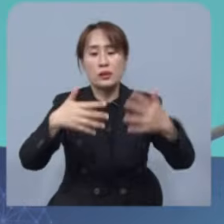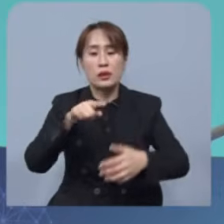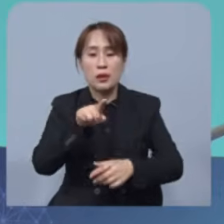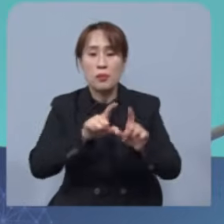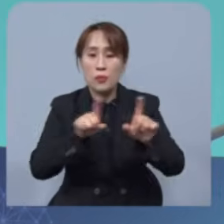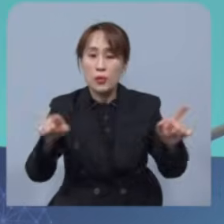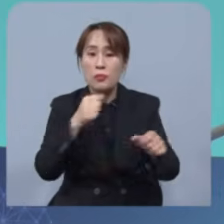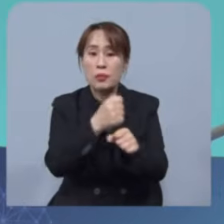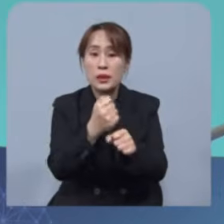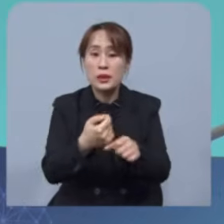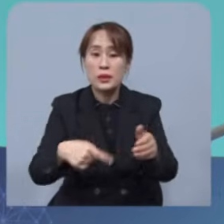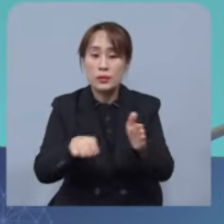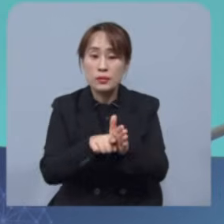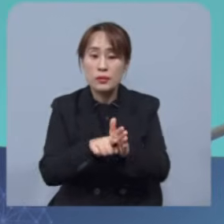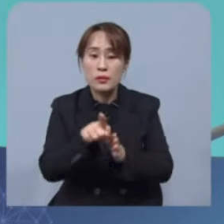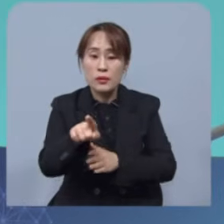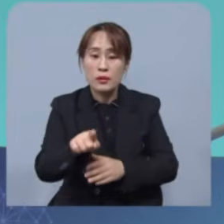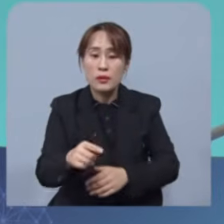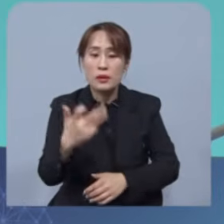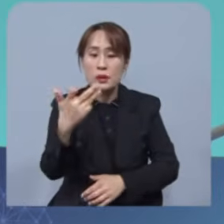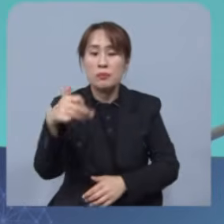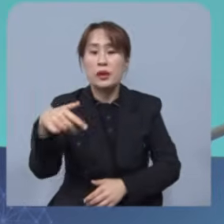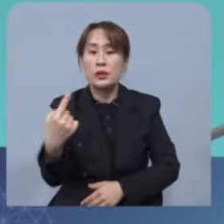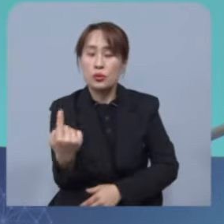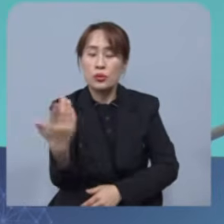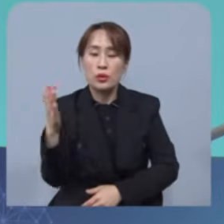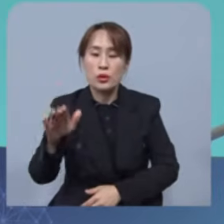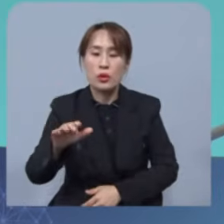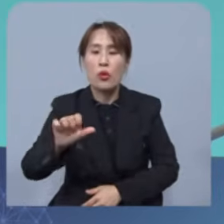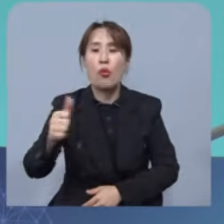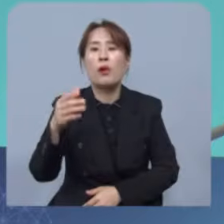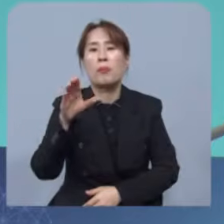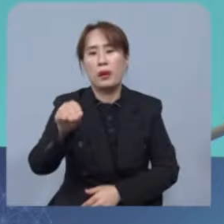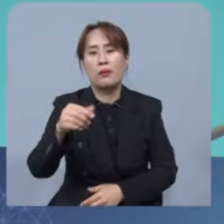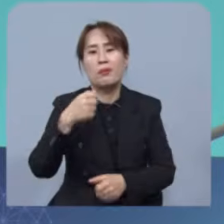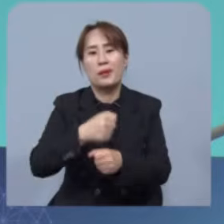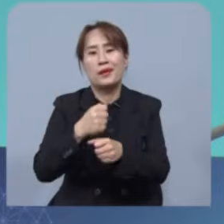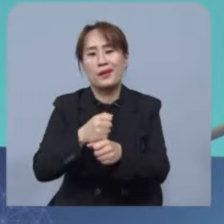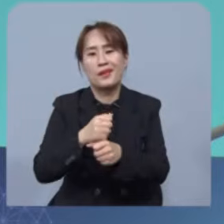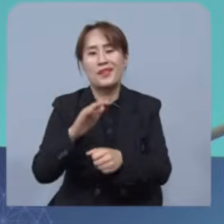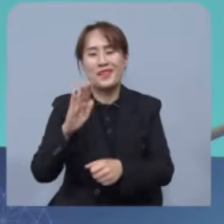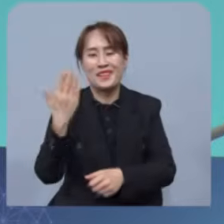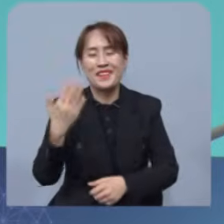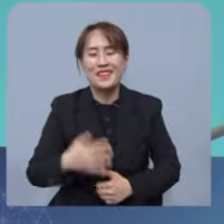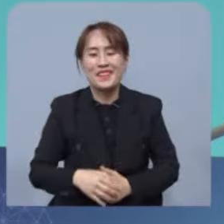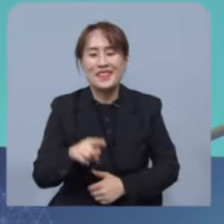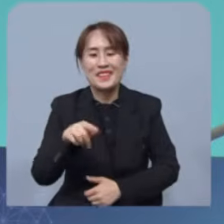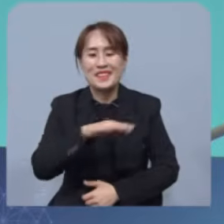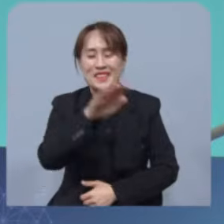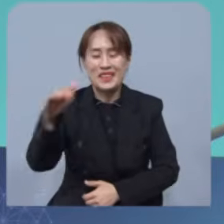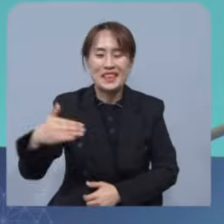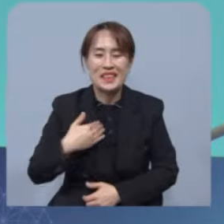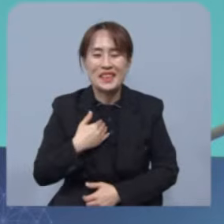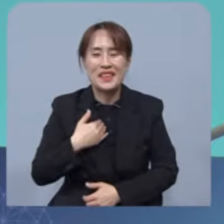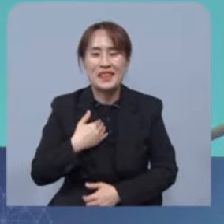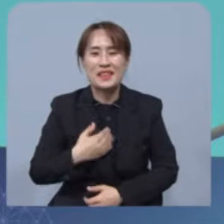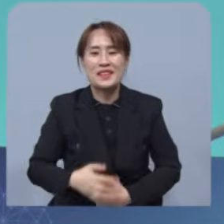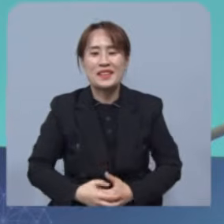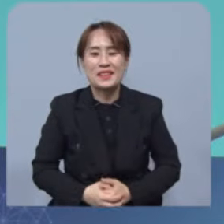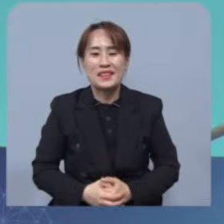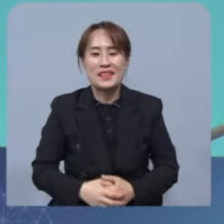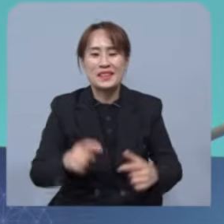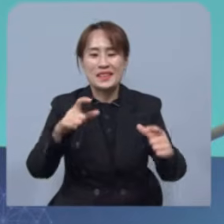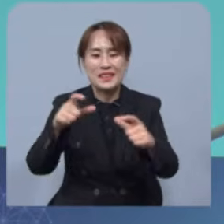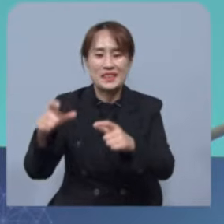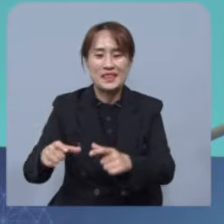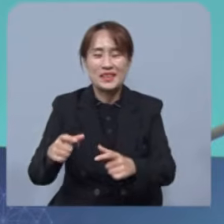보통 만들려면은 이 정도 한 18초 정도 했는데 한 500만 원 정도 들어가는 겁니다. 근데 이걸 저희가 저희